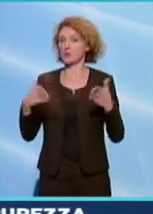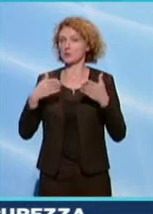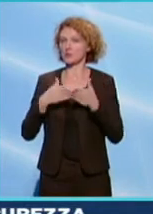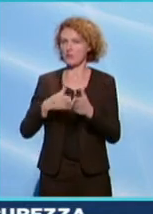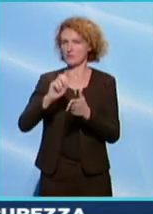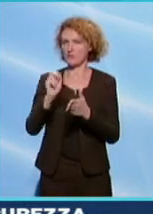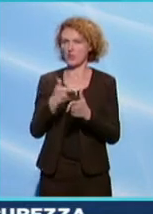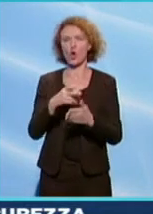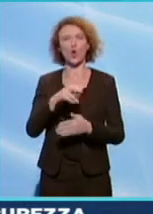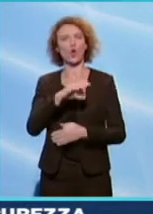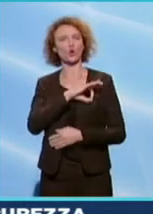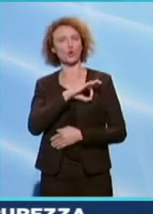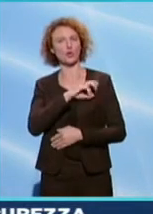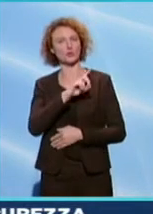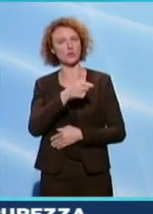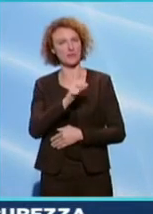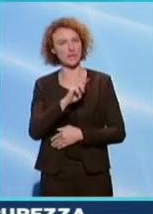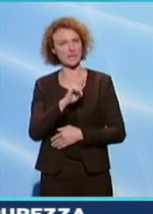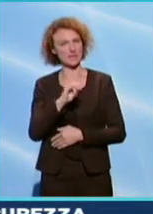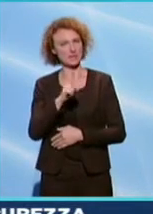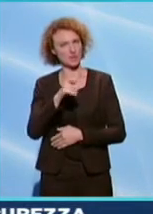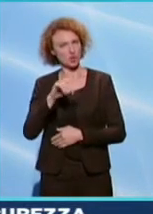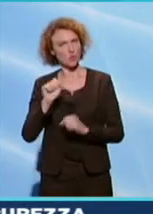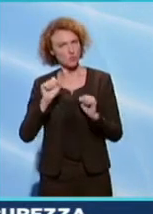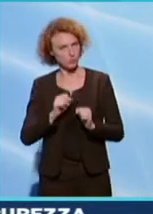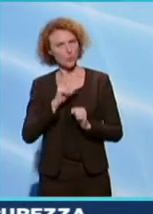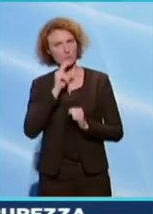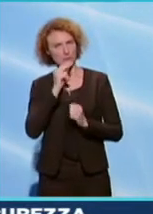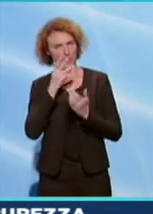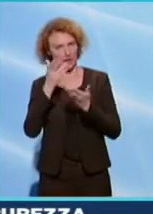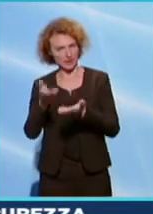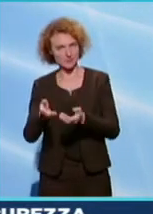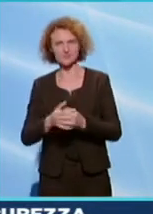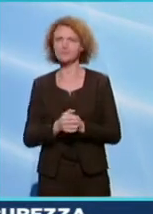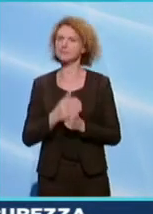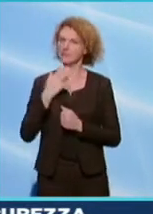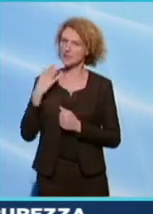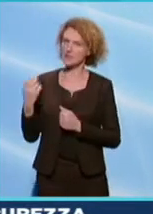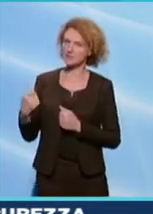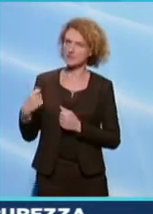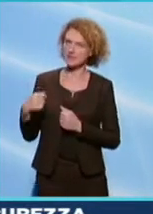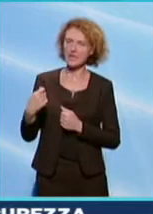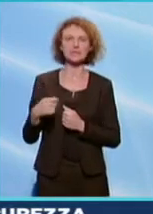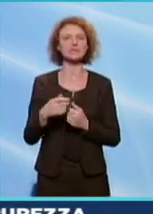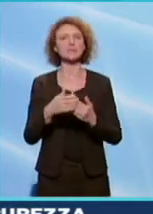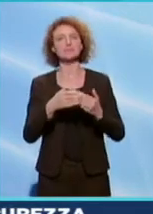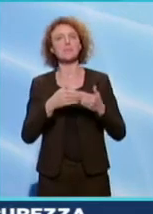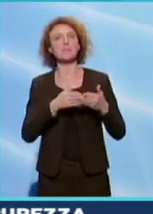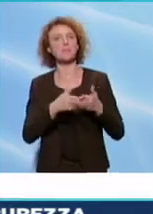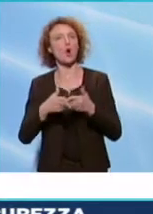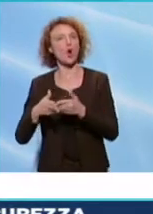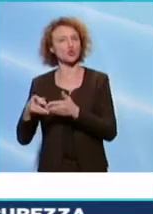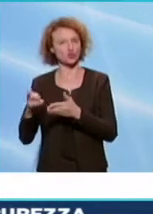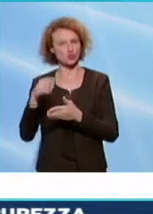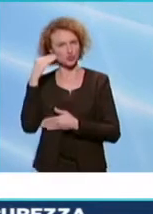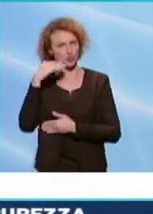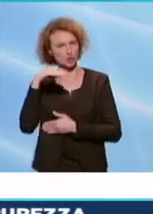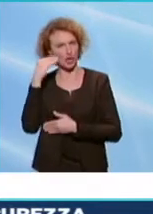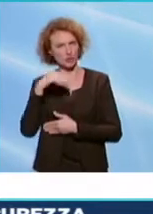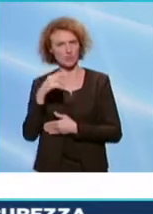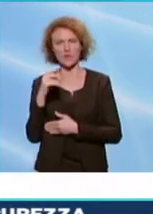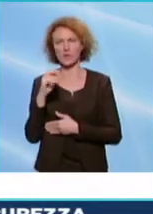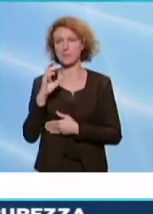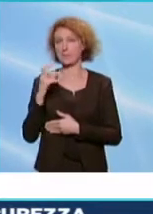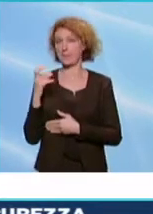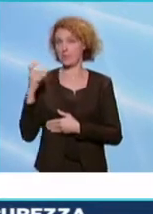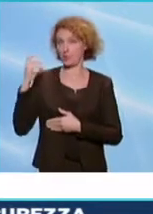facoltà di illustrare la sua interrogazione alle parola grazie presidente nel porto di genova nella notte di mercoledì